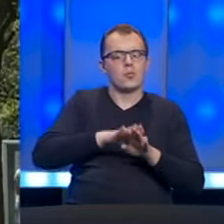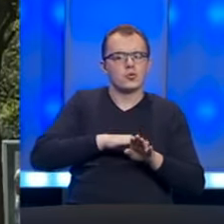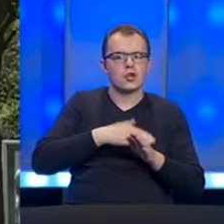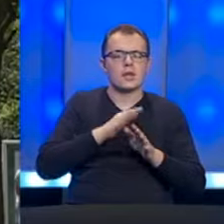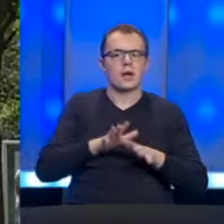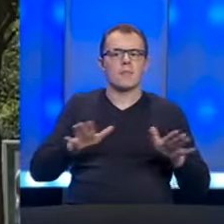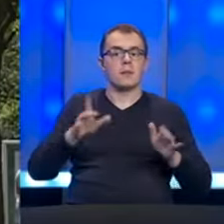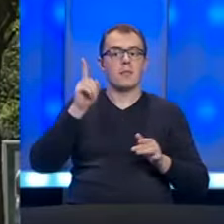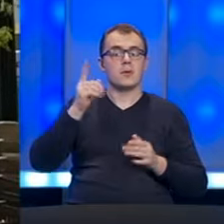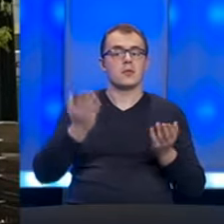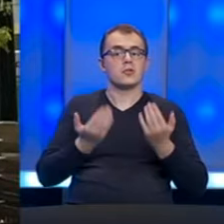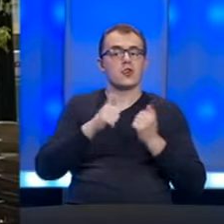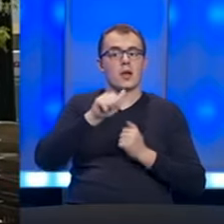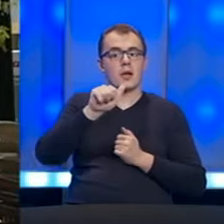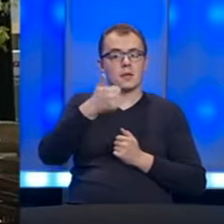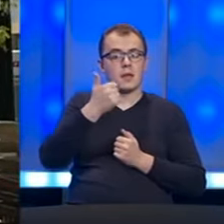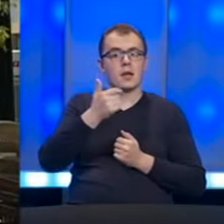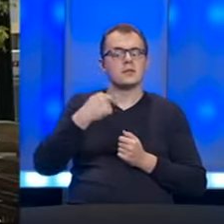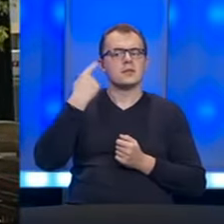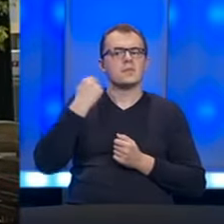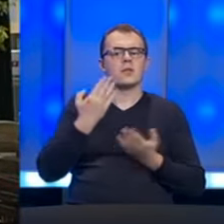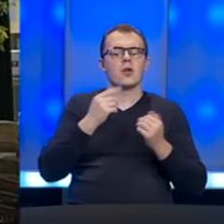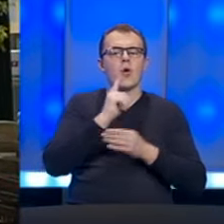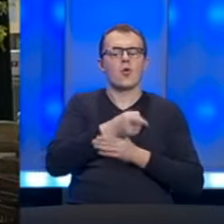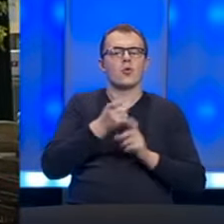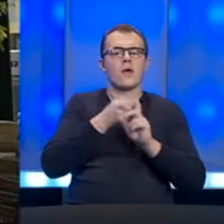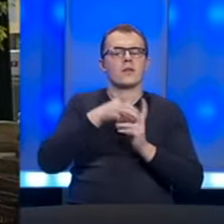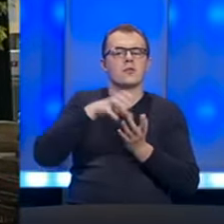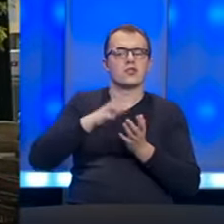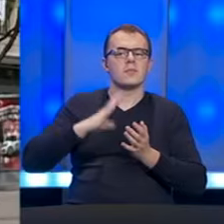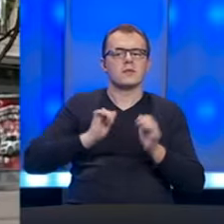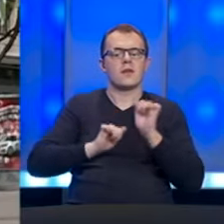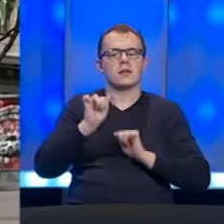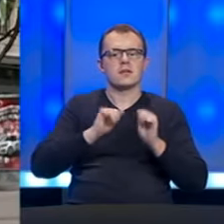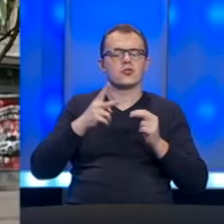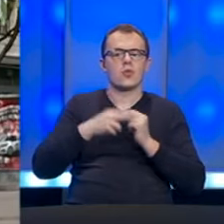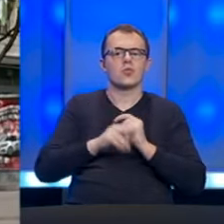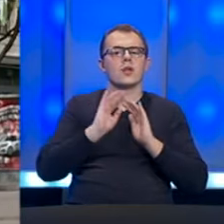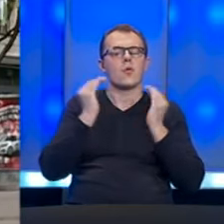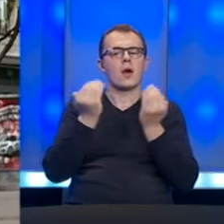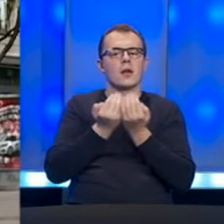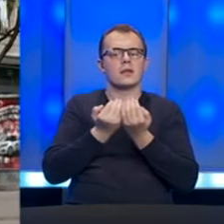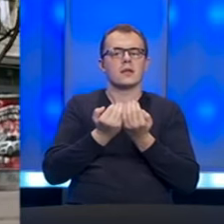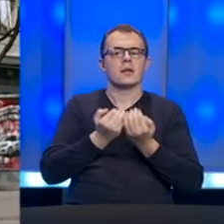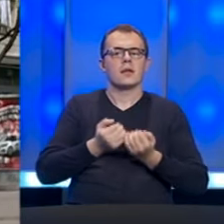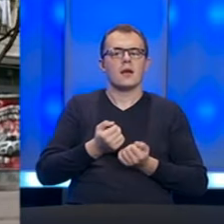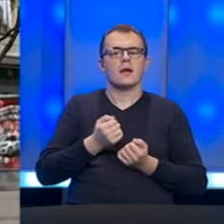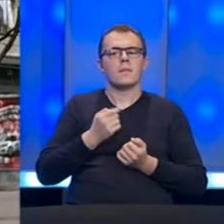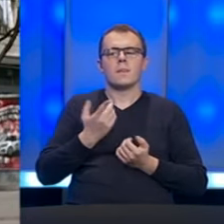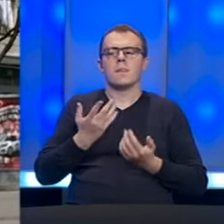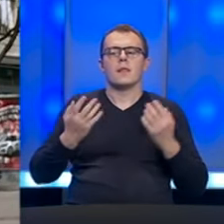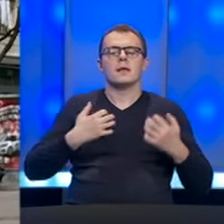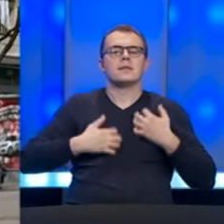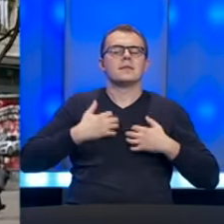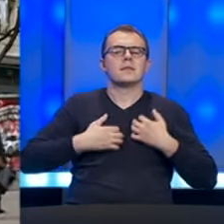pandemije, njih čak 11, smatraju da je odluka Federalnog štaba civilne zaštite o ukidanju karantina ishitrena.